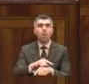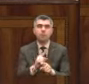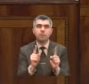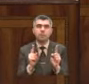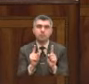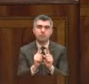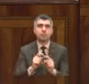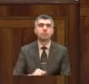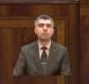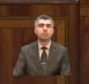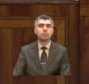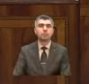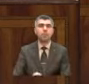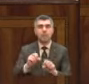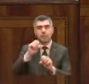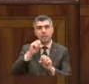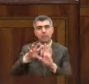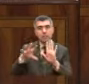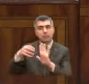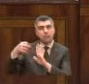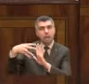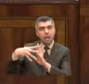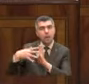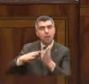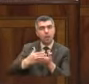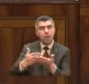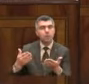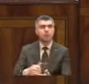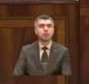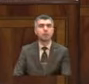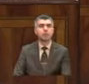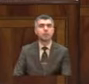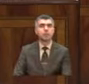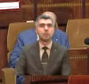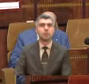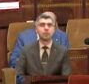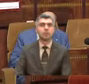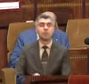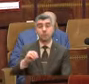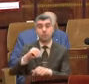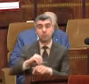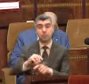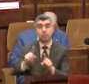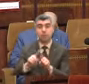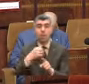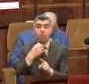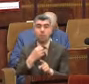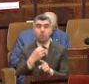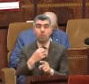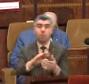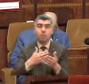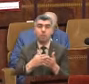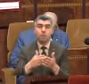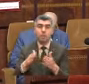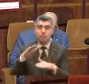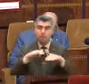بد أن نتحدث عن الطاقات المتجددة التي هي نفسها تحتاج إلى وقت طويل، ثم التدبير المخطط ديال التدبير ديال الساحل،